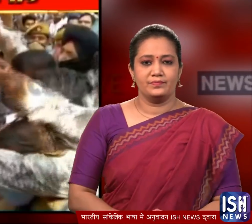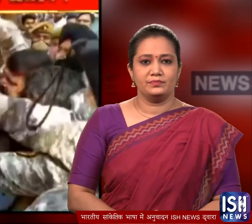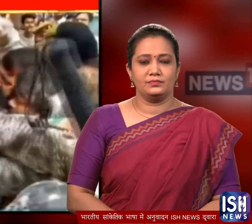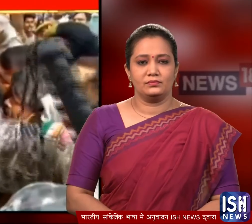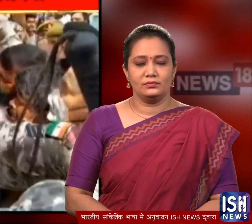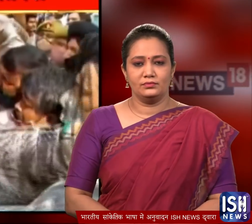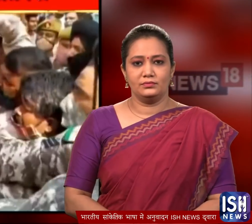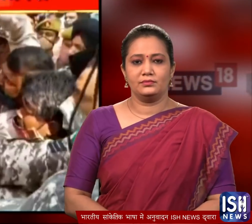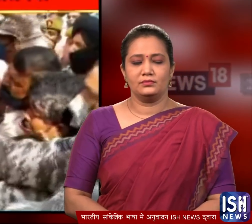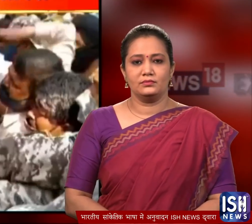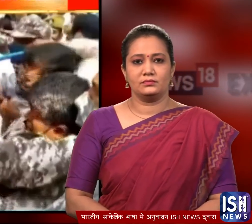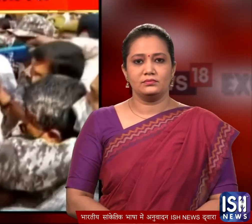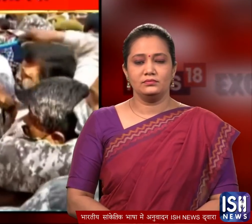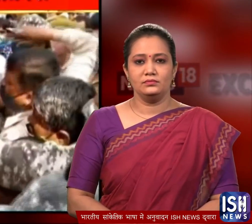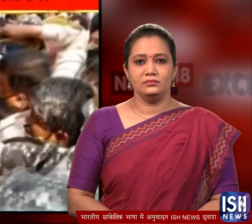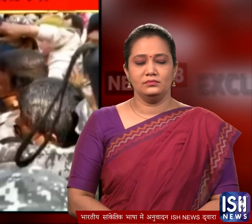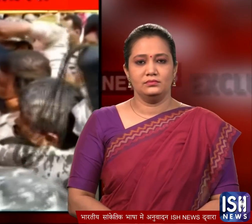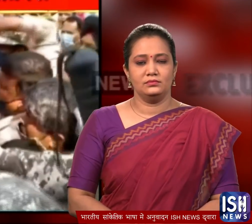दिखी।